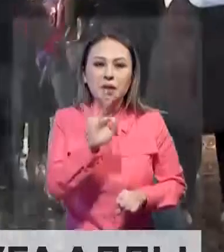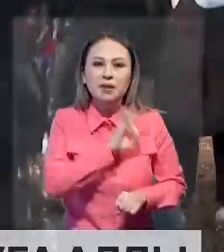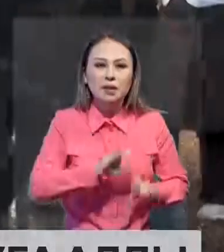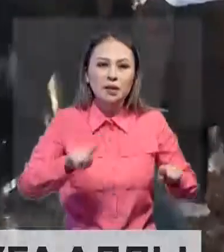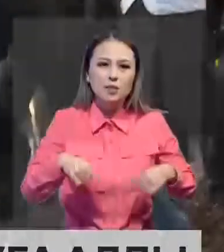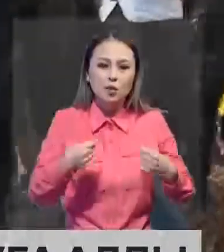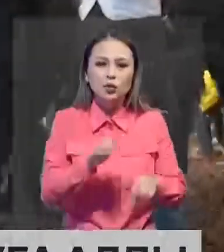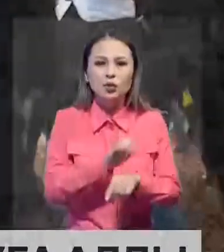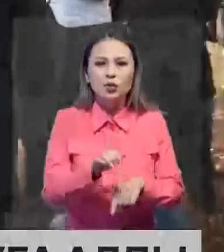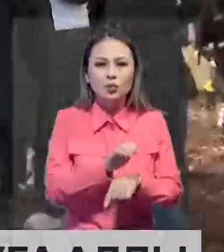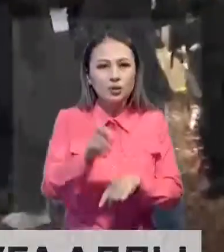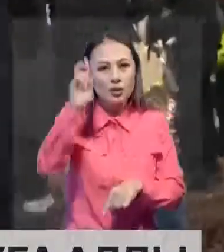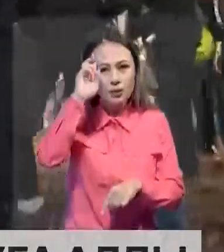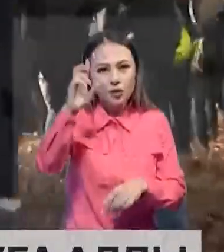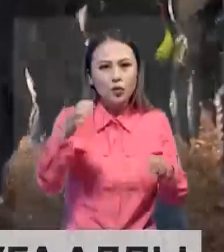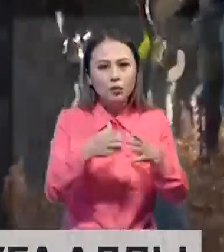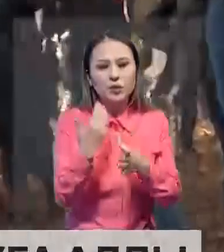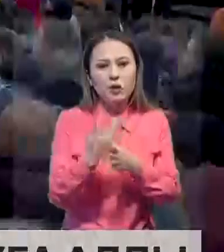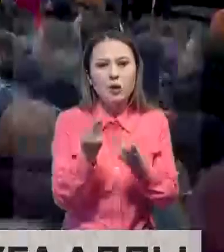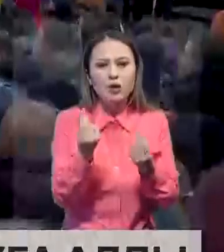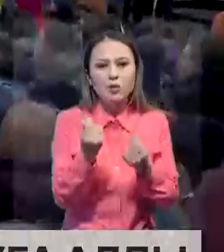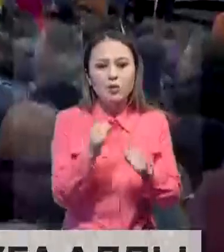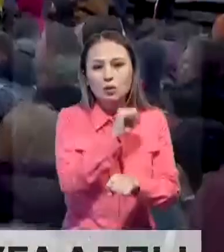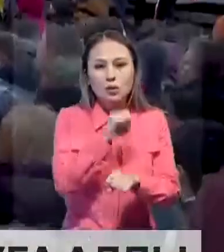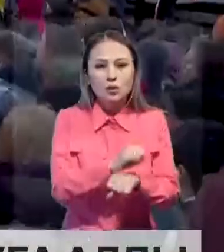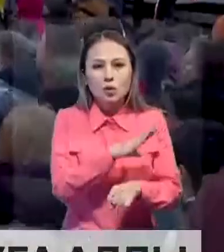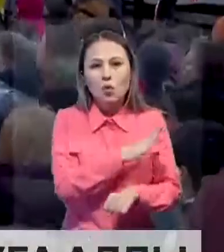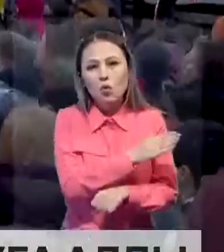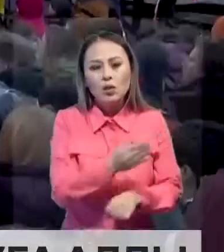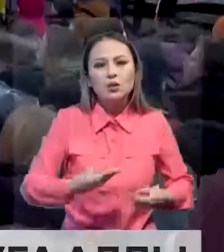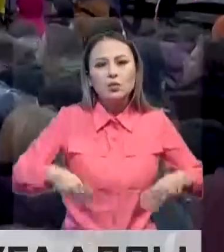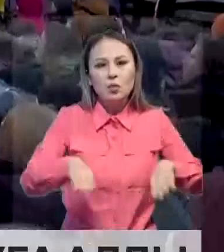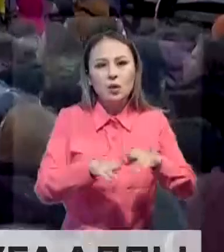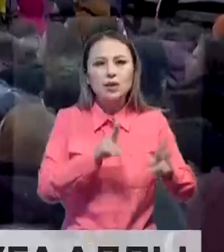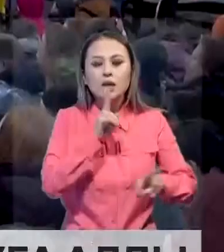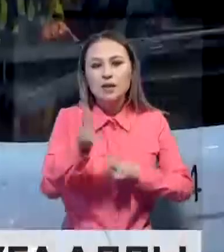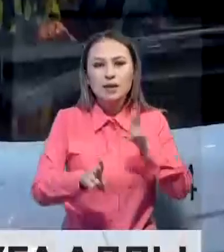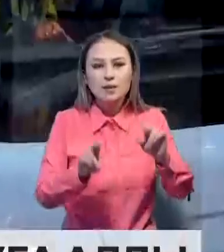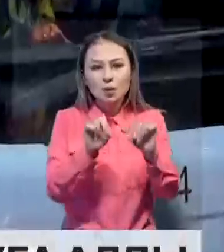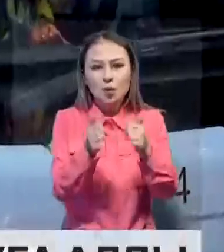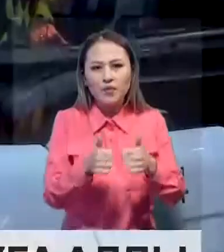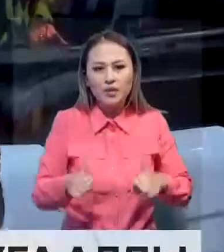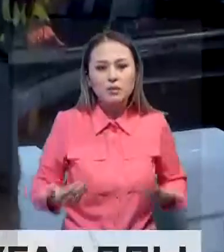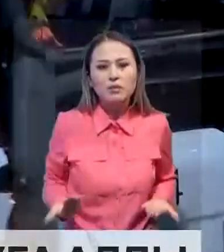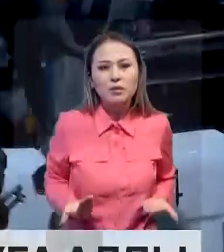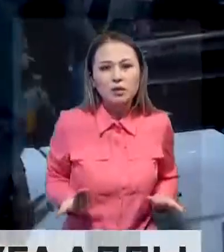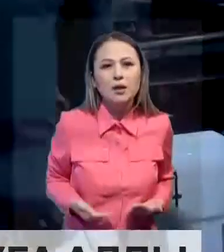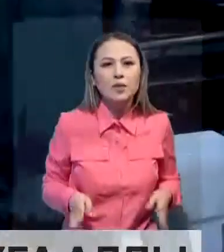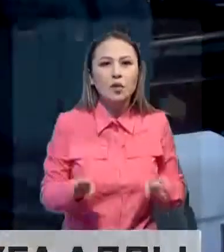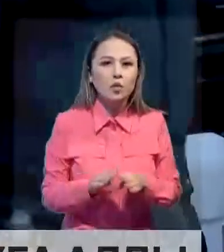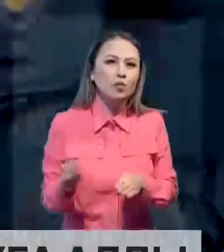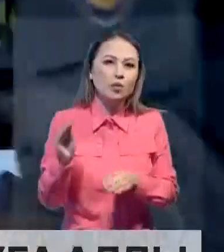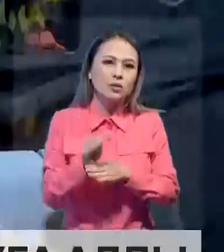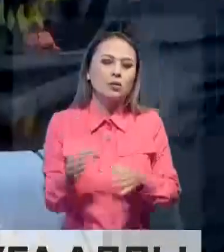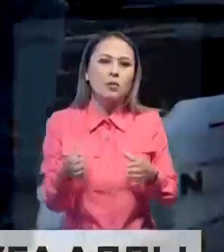биліктен пайдалы қазба өндіруге үкімет тарапынан көмек қаржы бөлуді тоқтату. Алайда олардың бұл наразылығы ресми органдардың